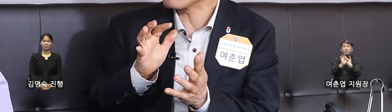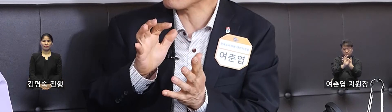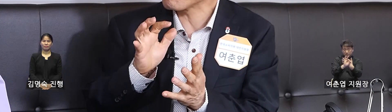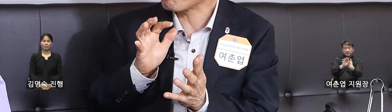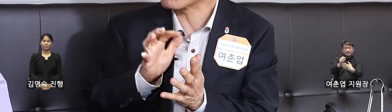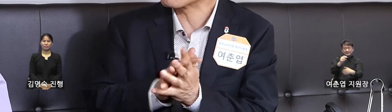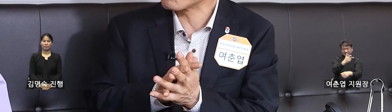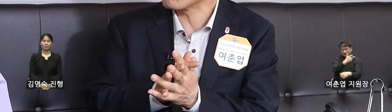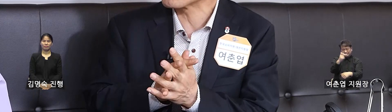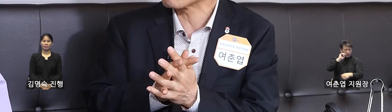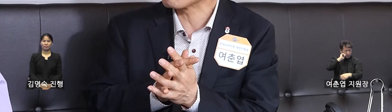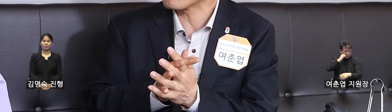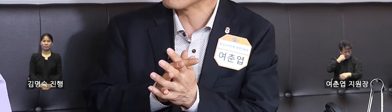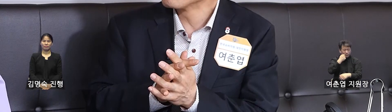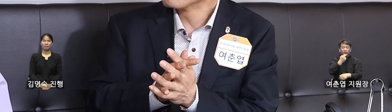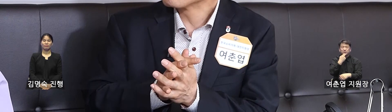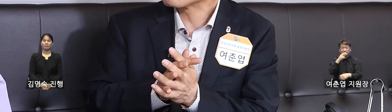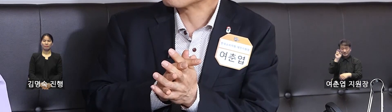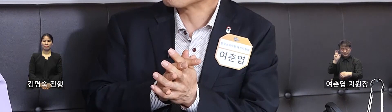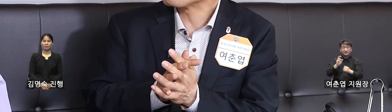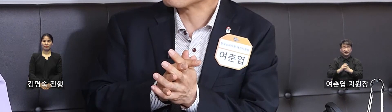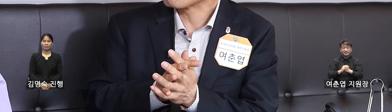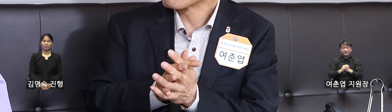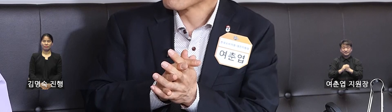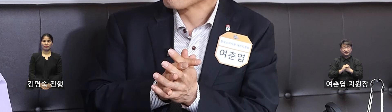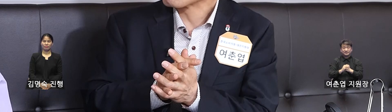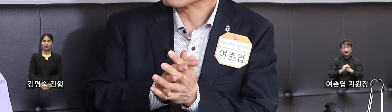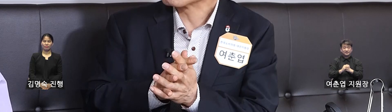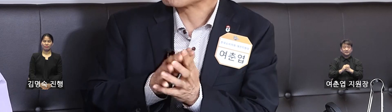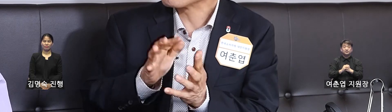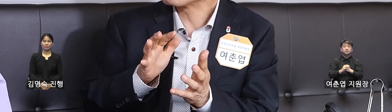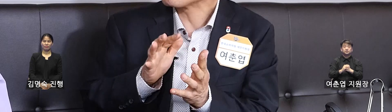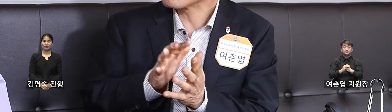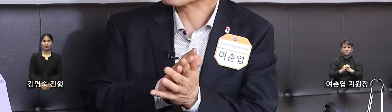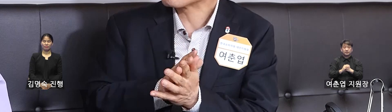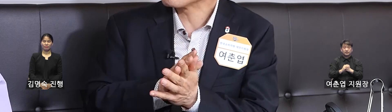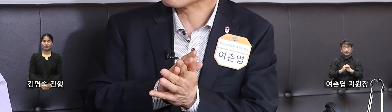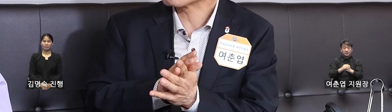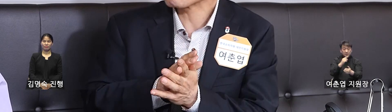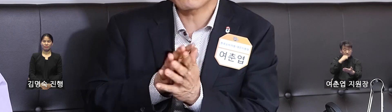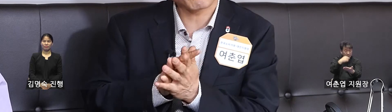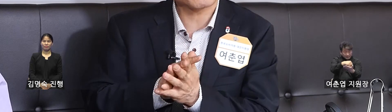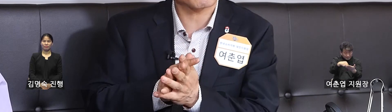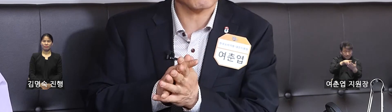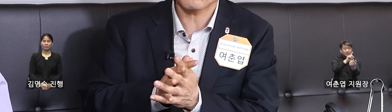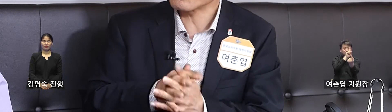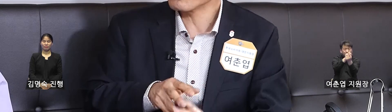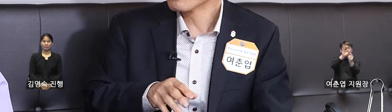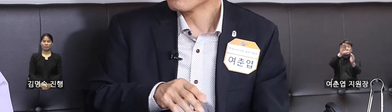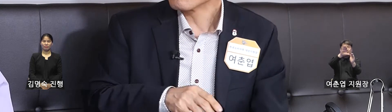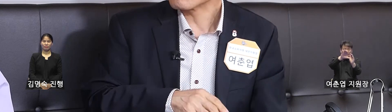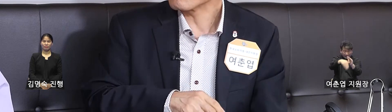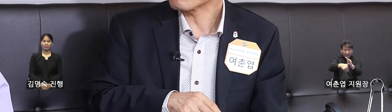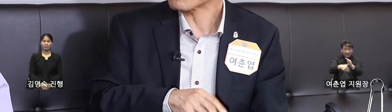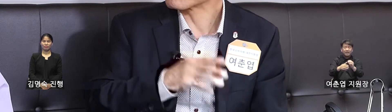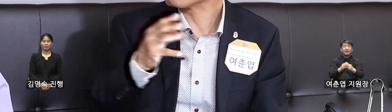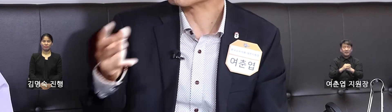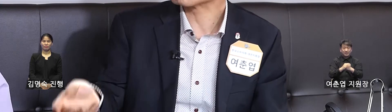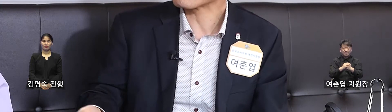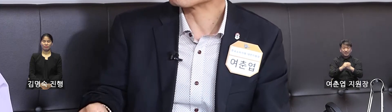어려움 없이 받으실 수 있겠습니다. 그리고 이제 그런 피해를 당하실 때 소비자분들이 꼭